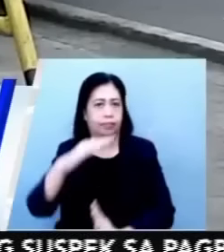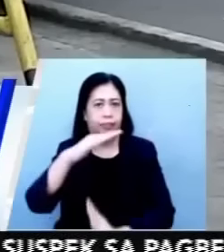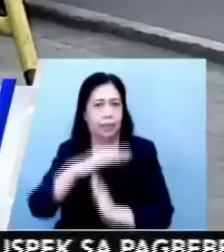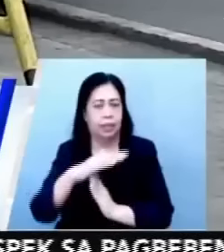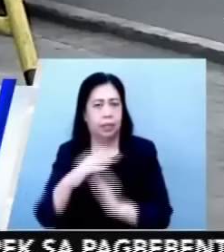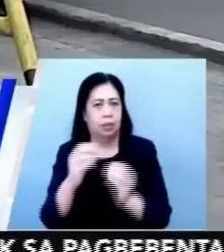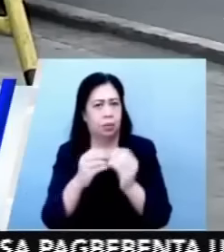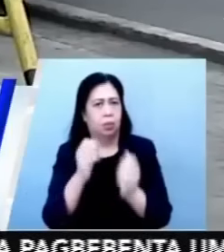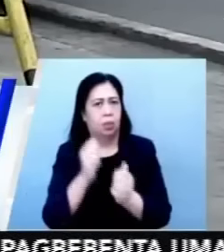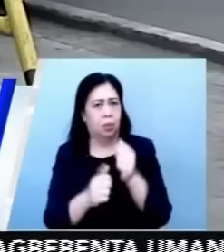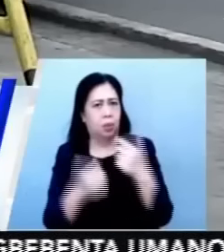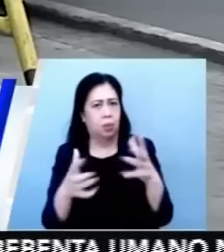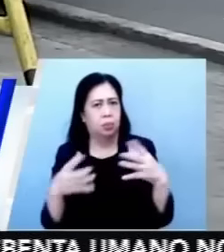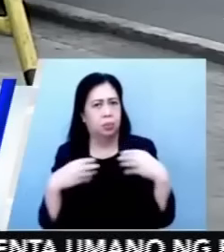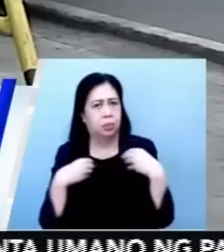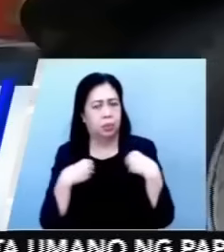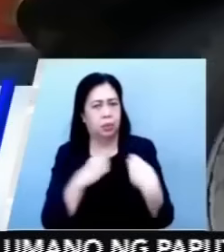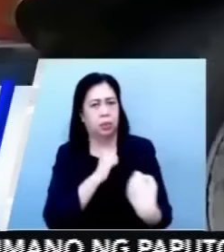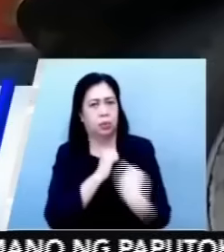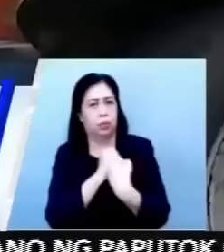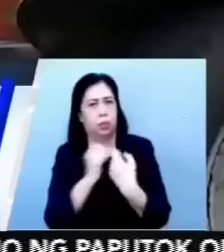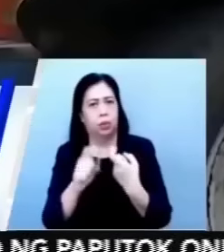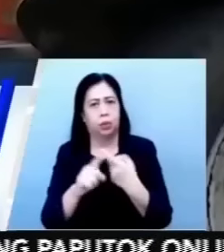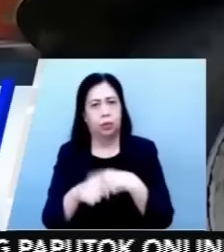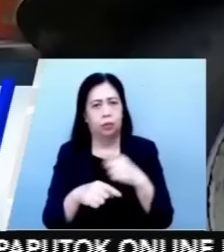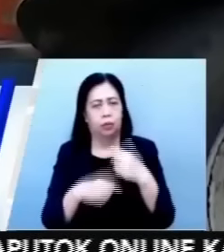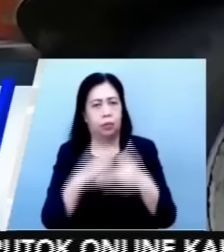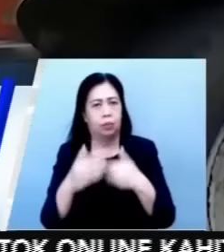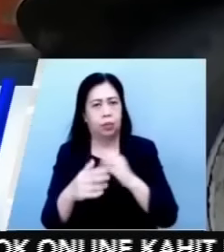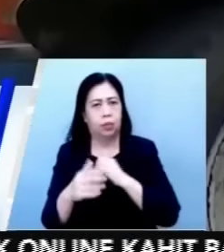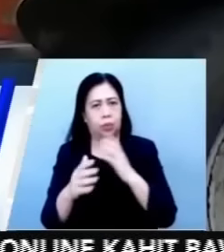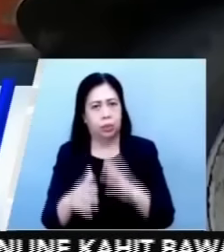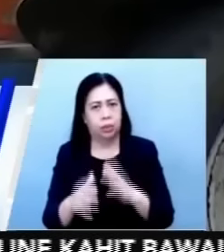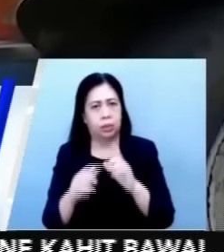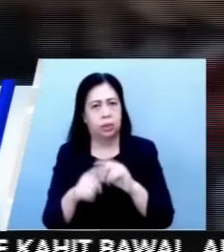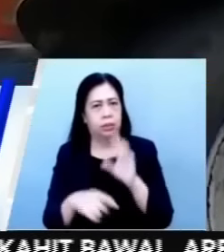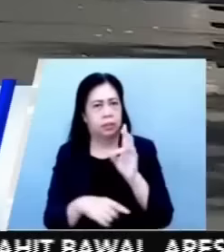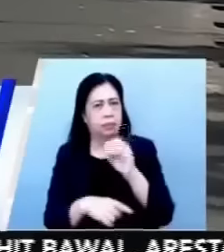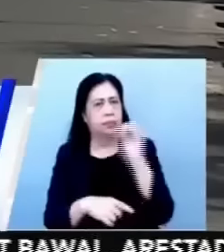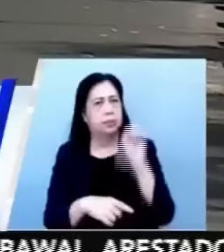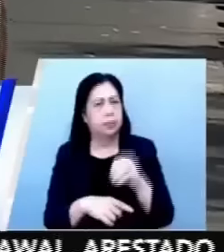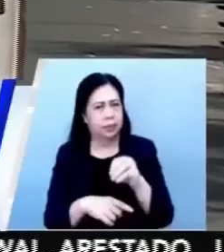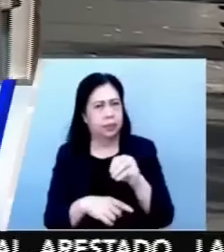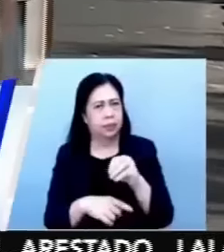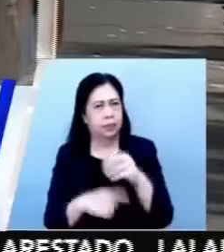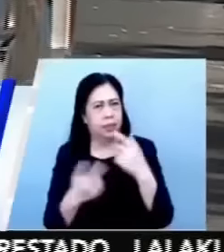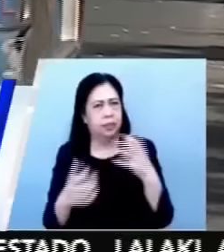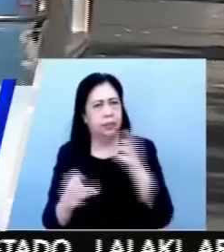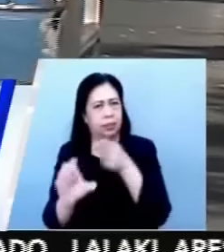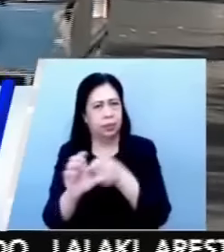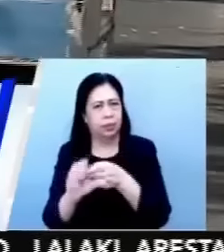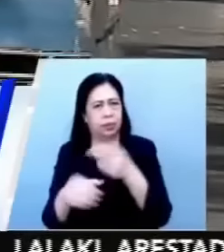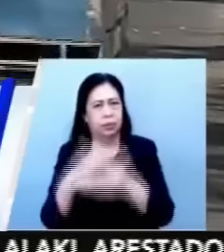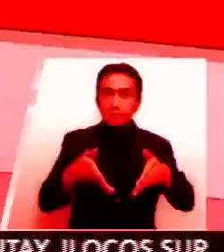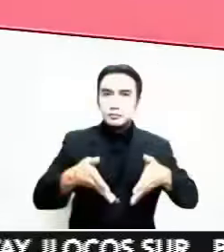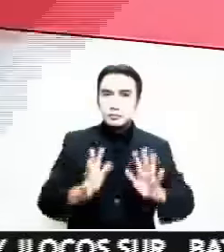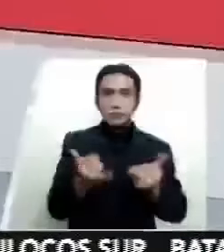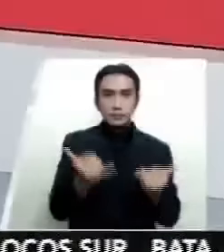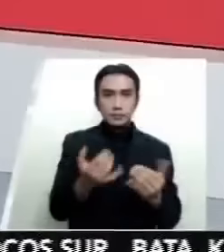raw ang natanggap nilang suporta mula sa mga operator, lalo't 70% na raw ang nakilahok sa proseso ng